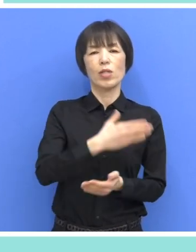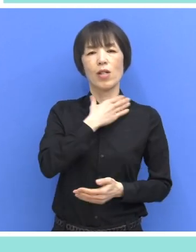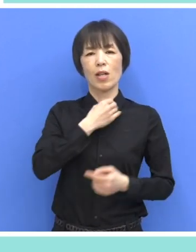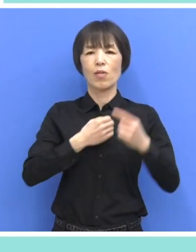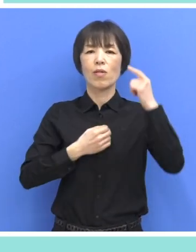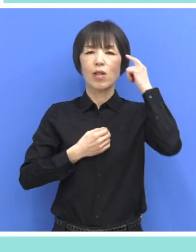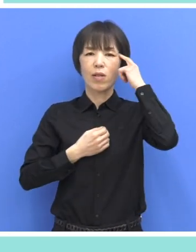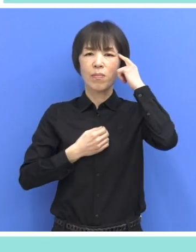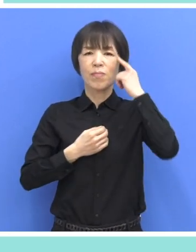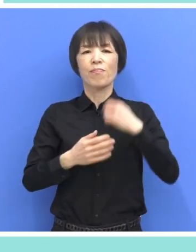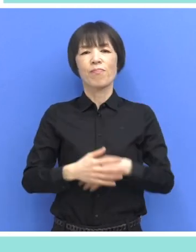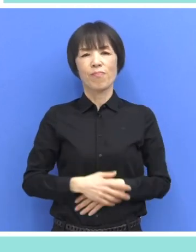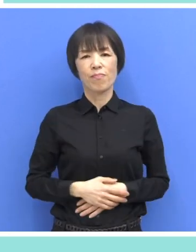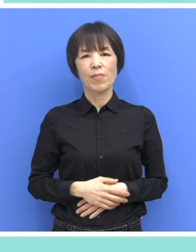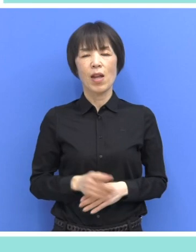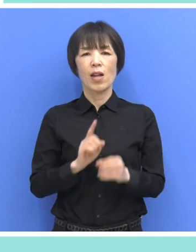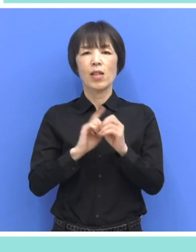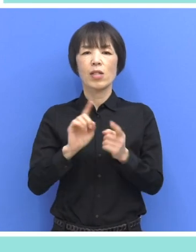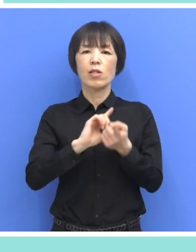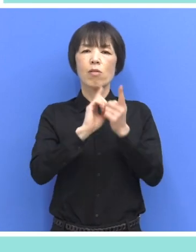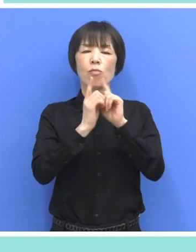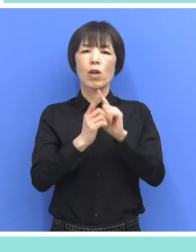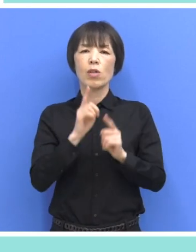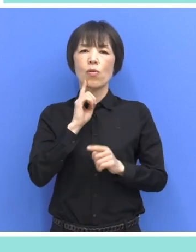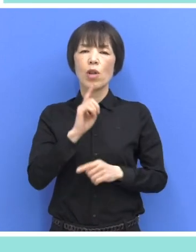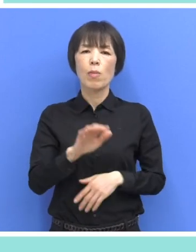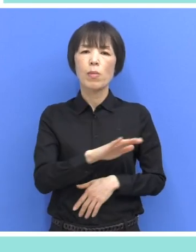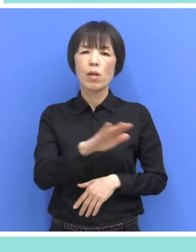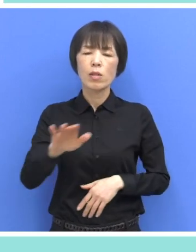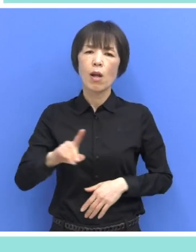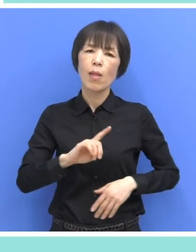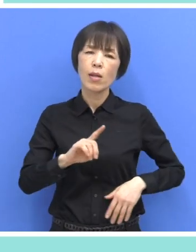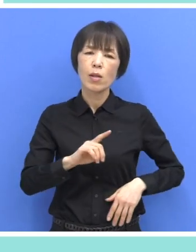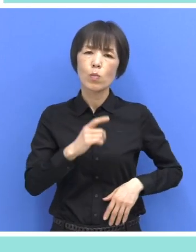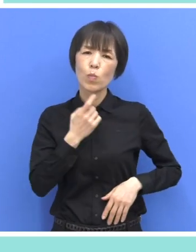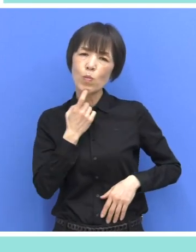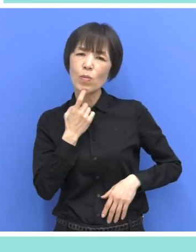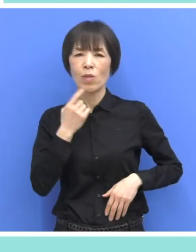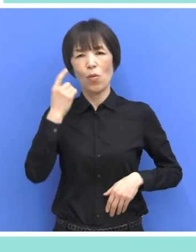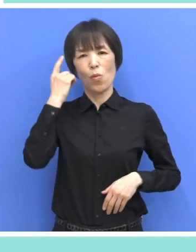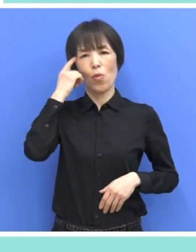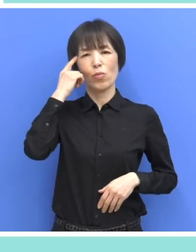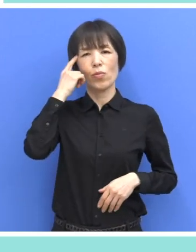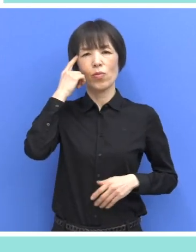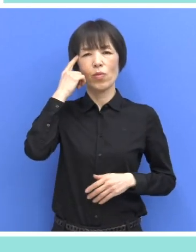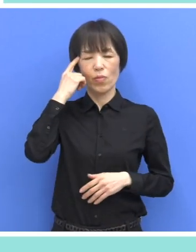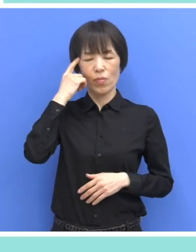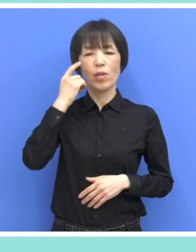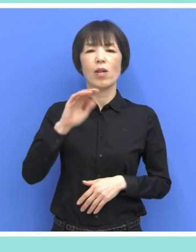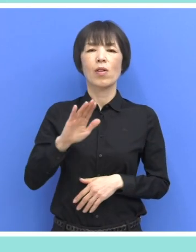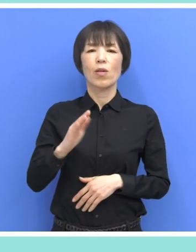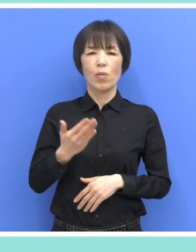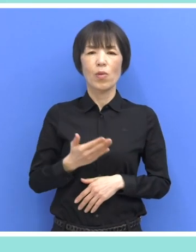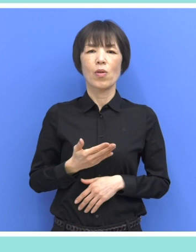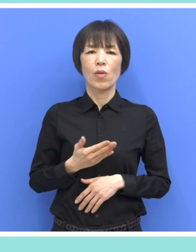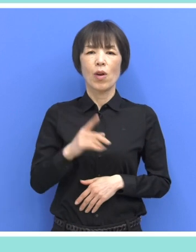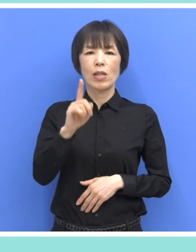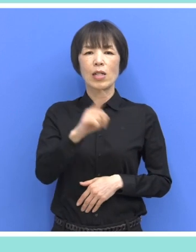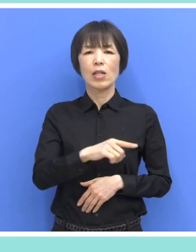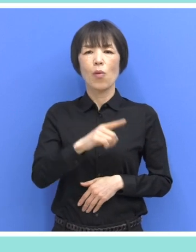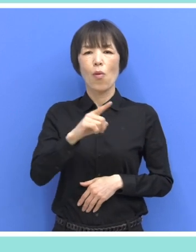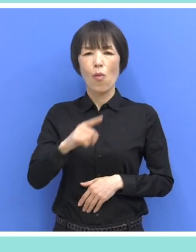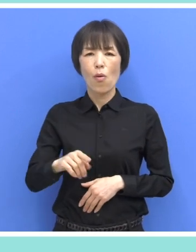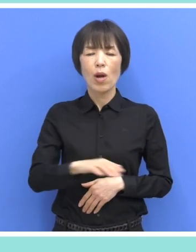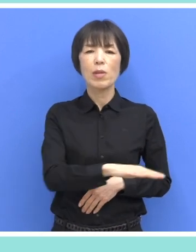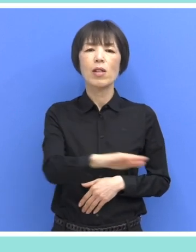思っています。デジタル化といえばちょっとおっかなびっくりするところもあるかもしれませんが、人に優しい